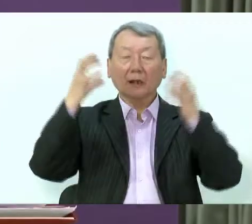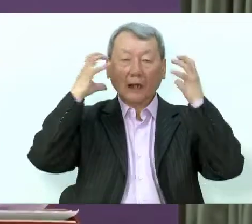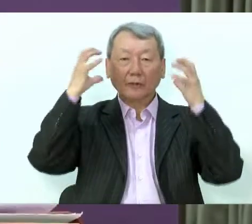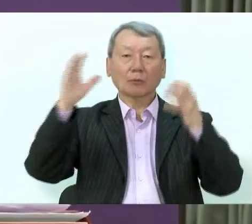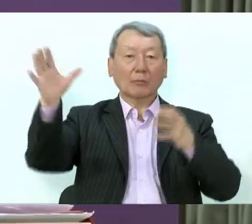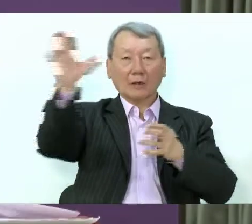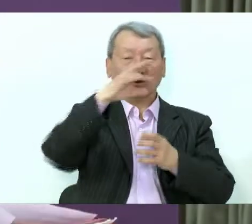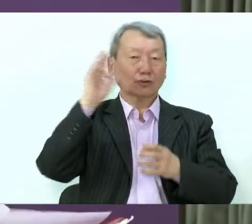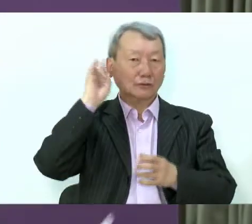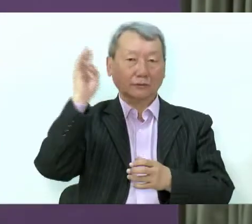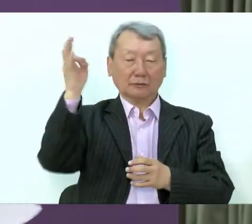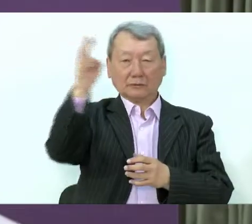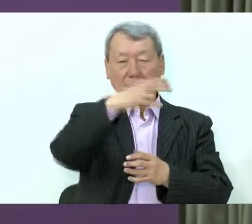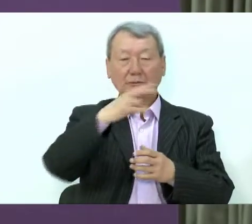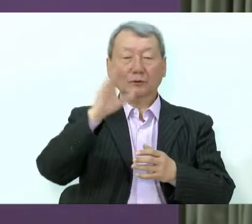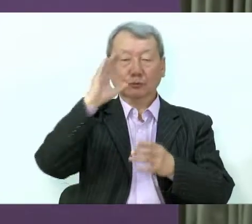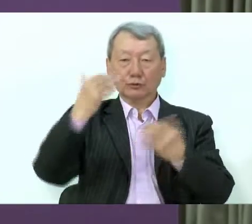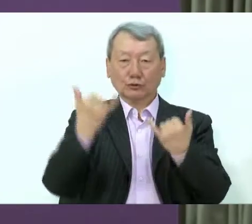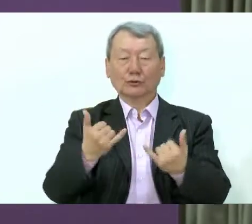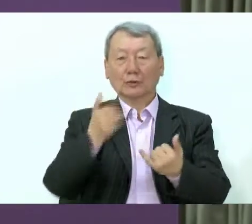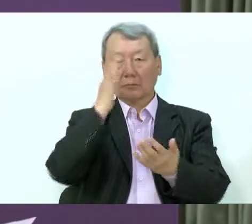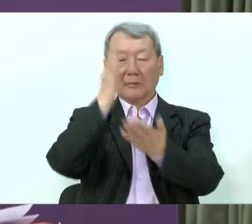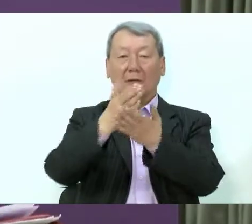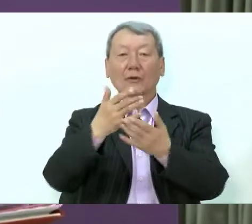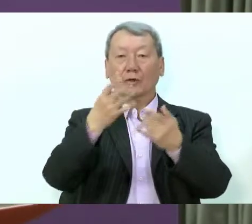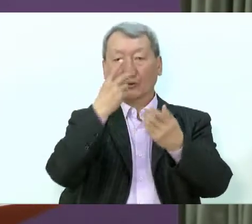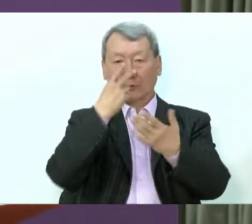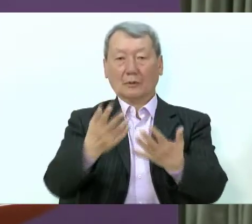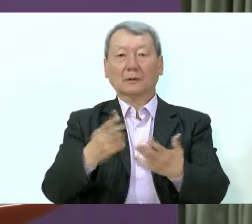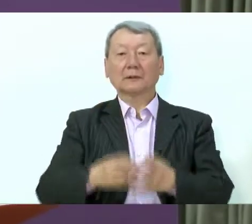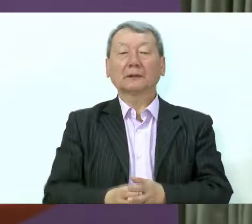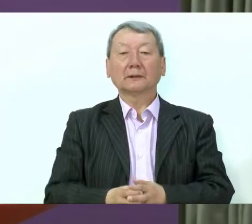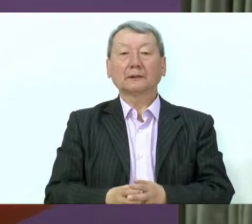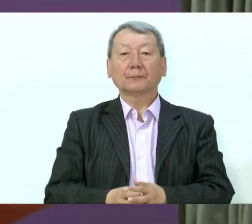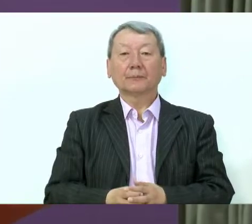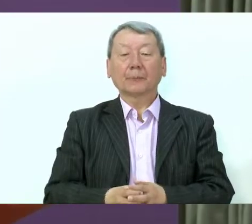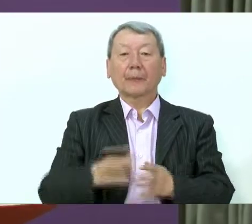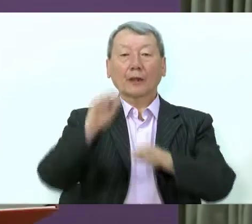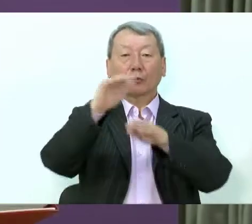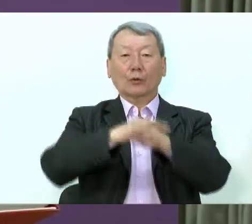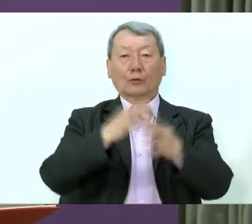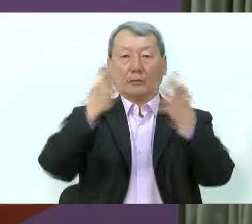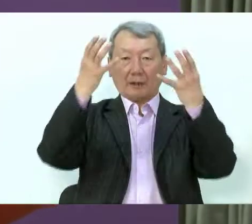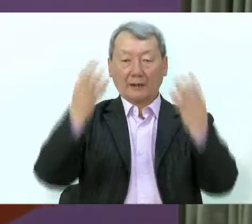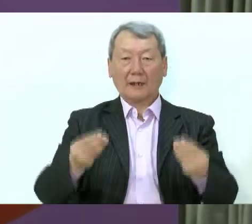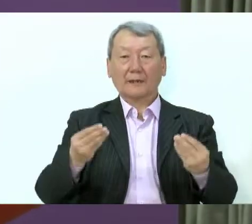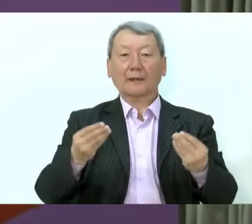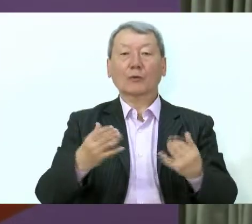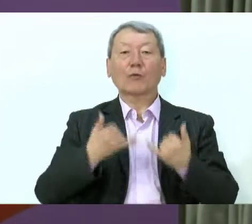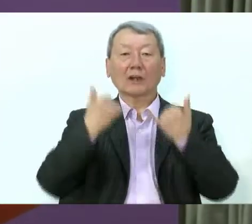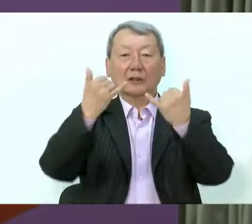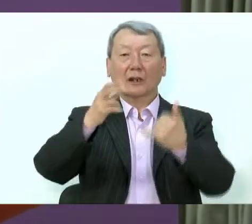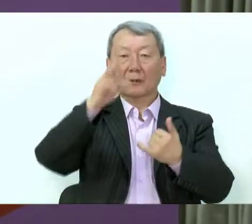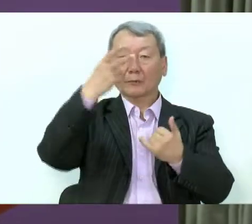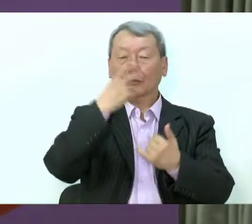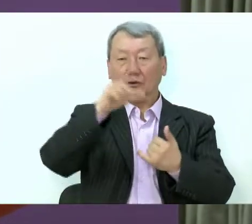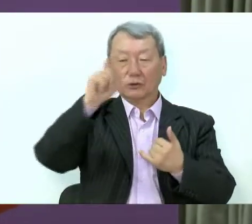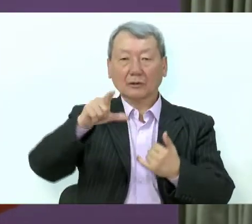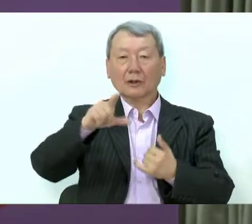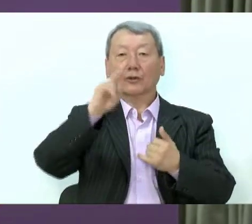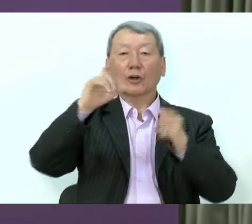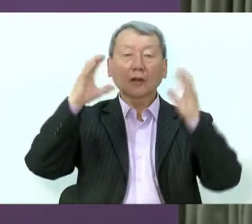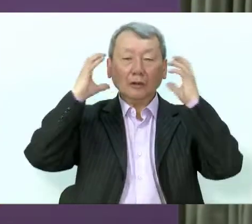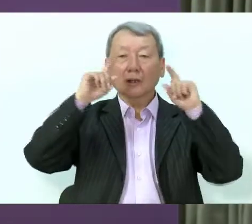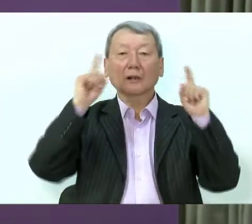радионун баракчаларынан көрүп уга аласыздар. Добрый день, уважаемые телезрители, радиослушатели.